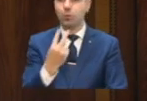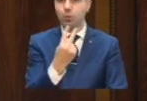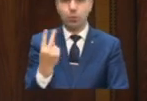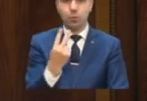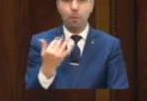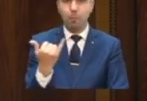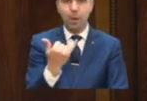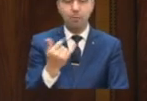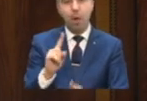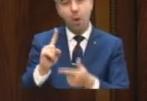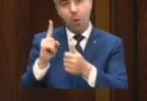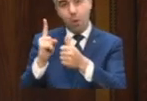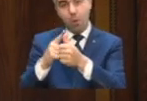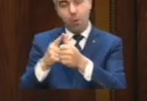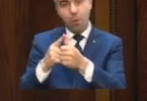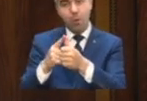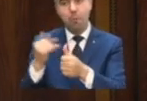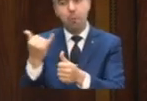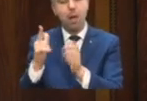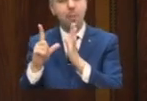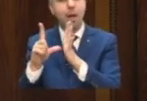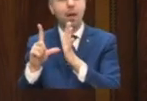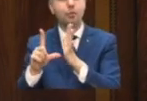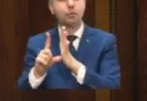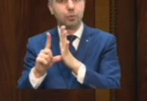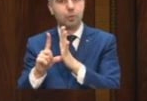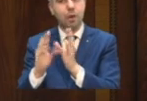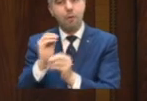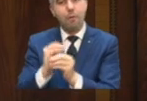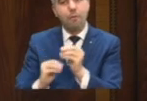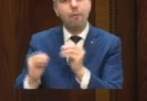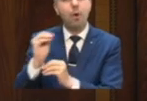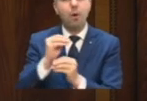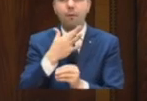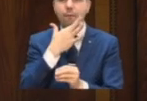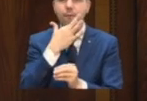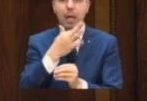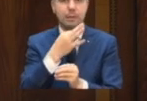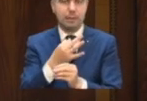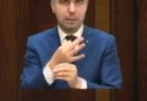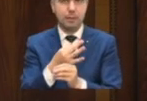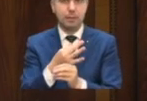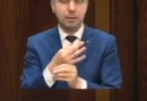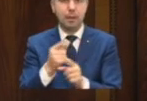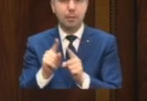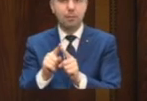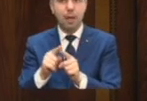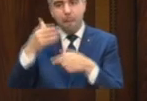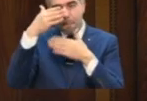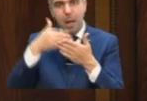المسائل. اولا تقوية الترسانة القانونية والزيادة من مرونة الدولة في تعاملها مع هذه